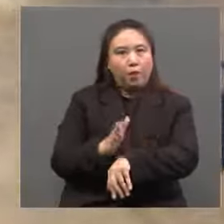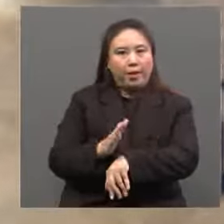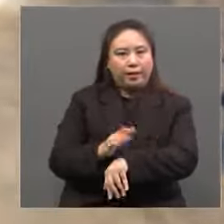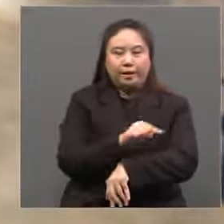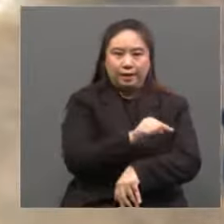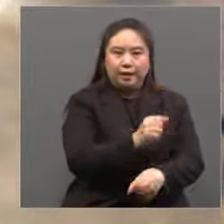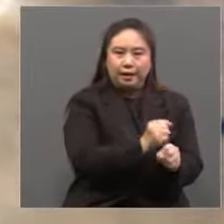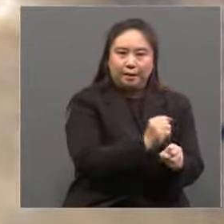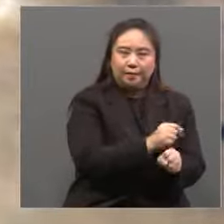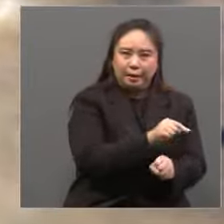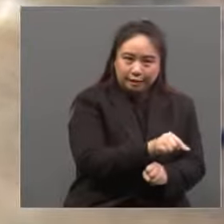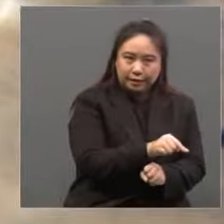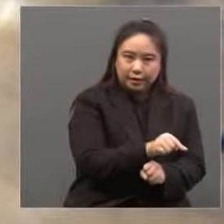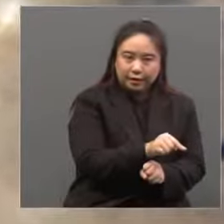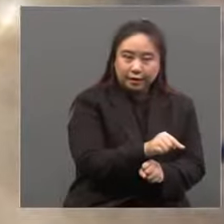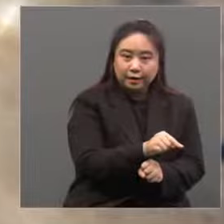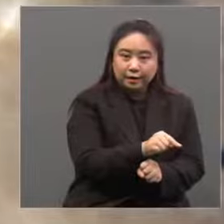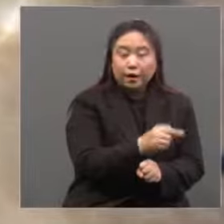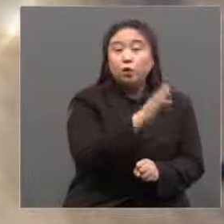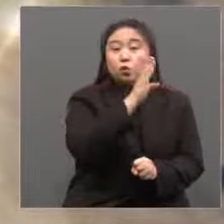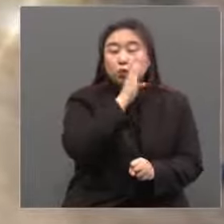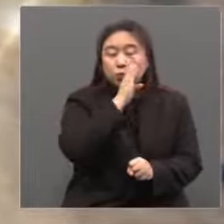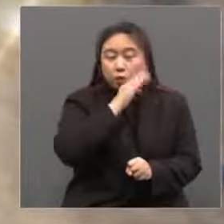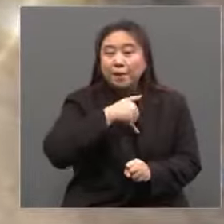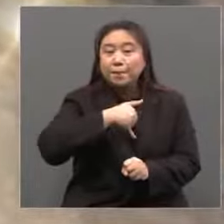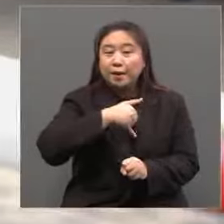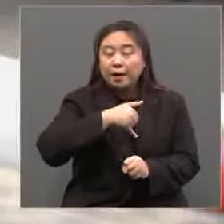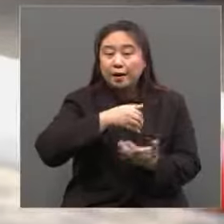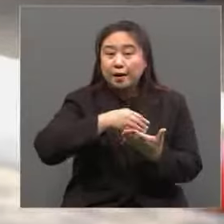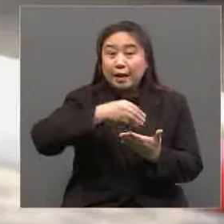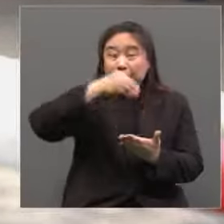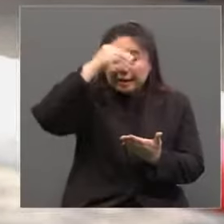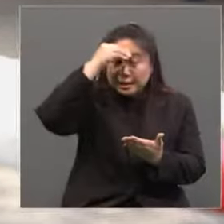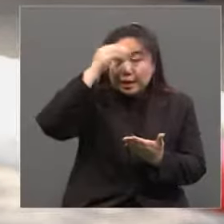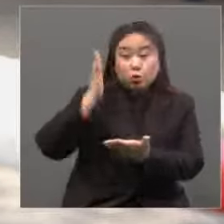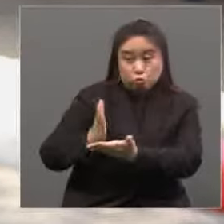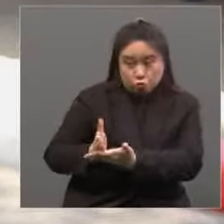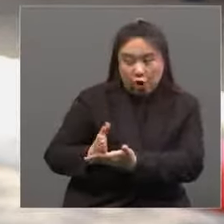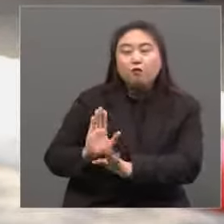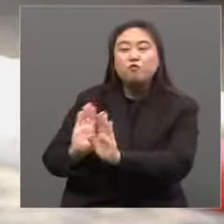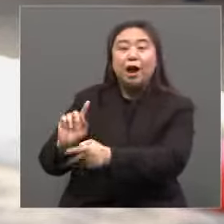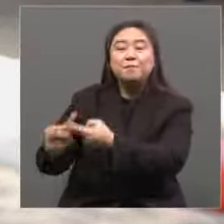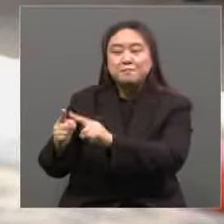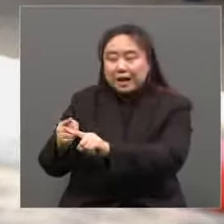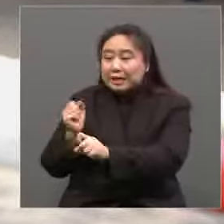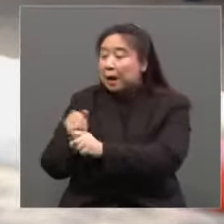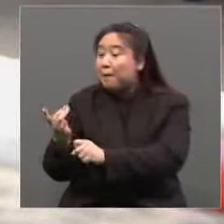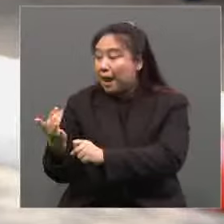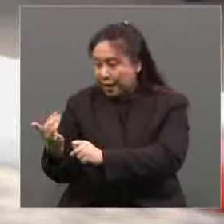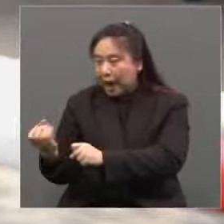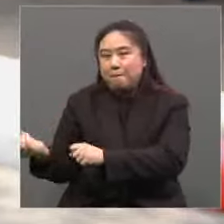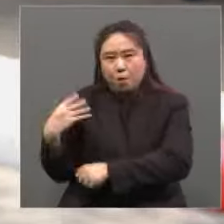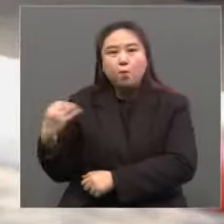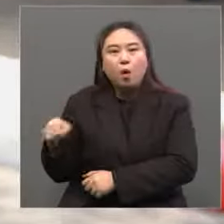ก็เวลาเราวันนั้นที่เราไปออกงานแล้วไม่เข้าเรียนก็ให้เพื่อนตามให้แบบเนี้ยครับใช่ครับ แล้วเรื่อง